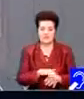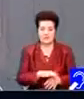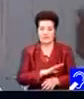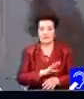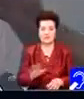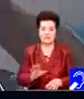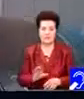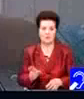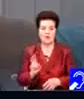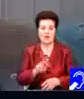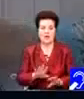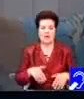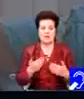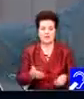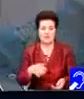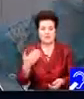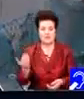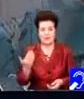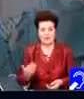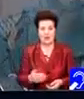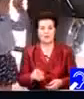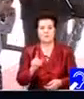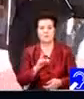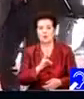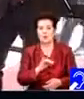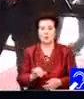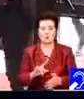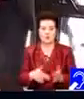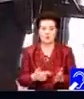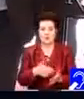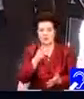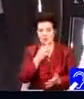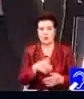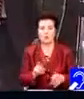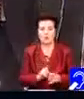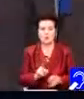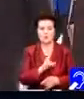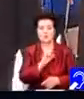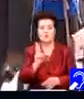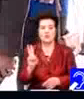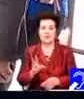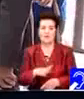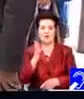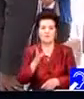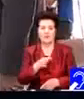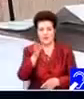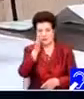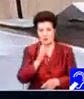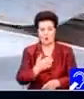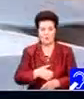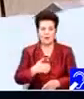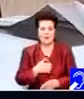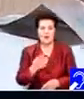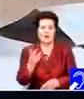se poate impune în fața candidatului de dreapta, cel puțin nu în municipiul Chișinău. Totuși, cine va fi viitorul edil al Chișinăului, aflăm la